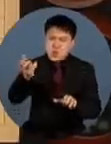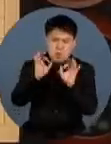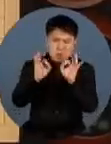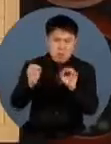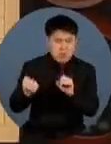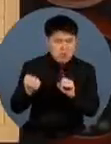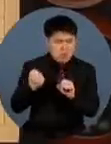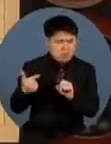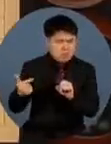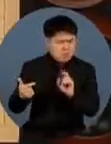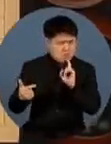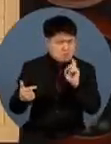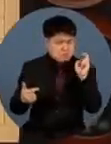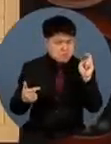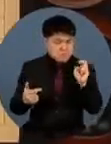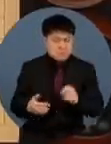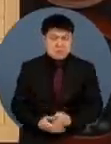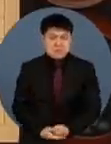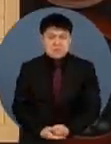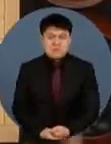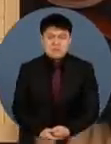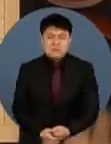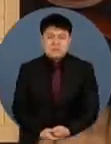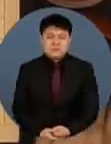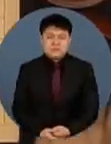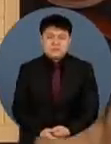대단한 실력이죠. 네. 네.